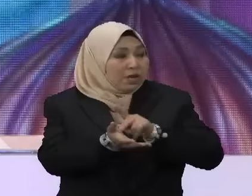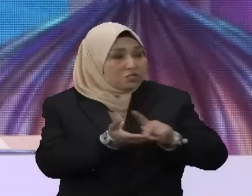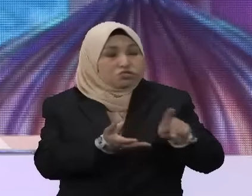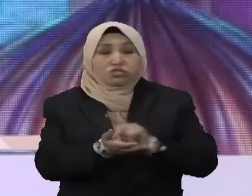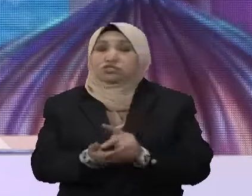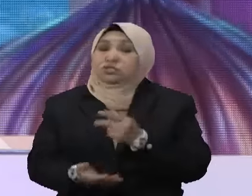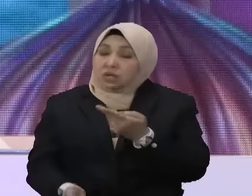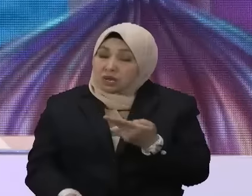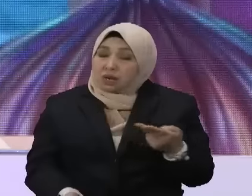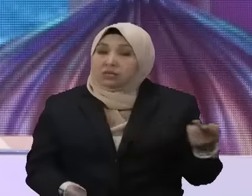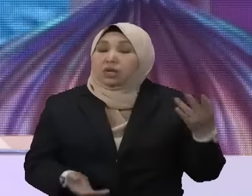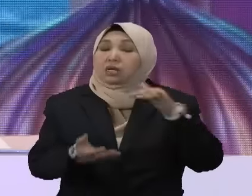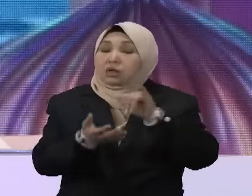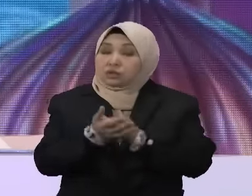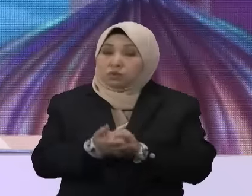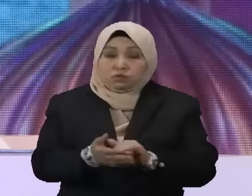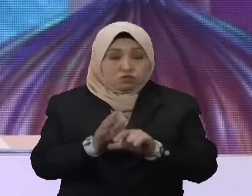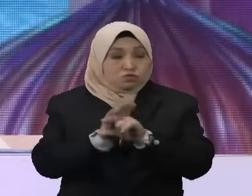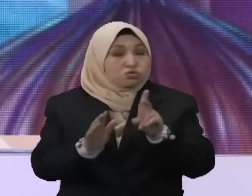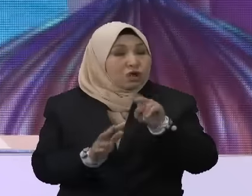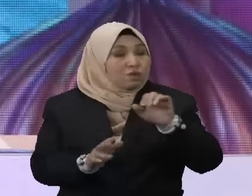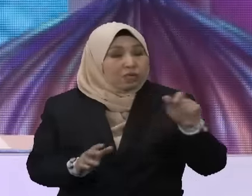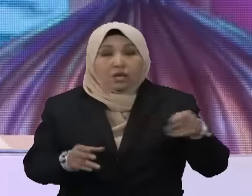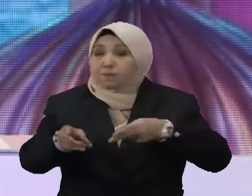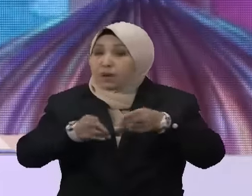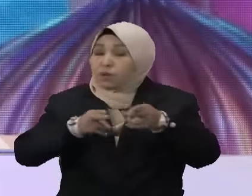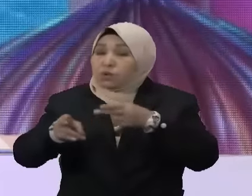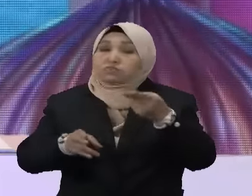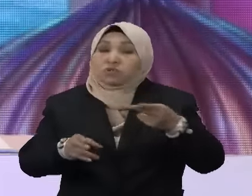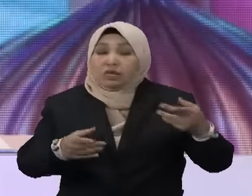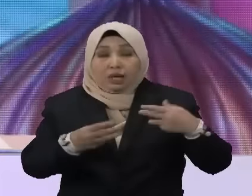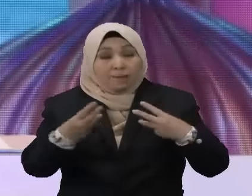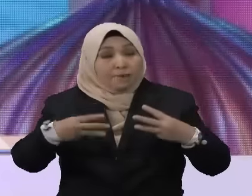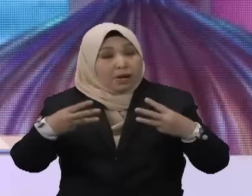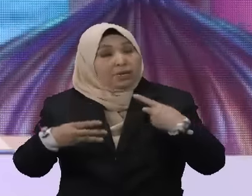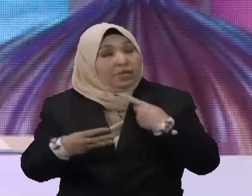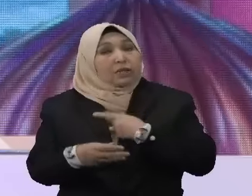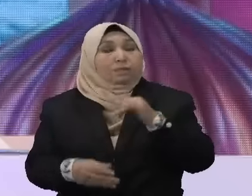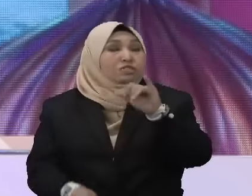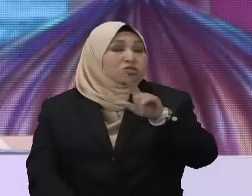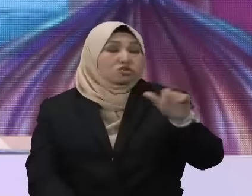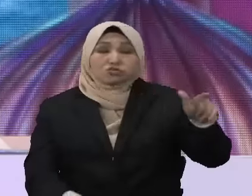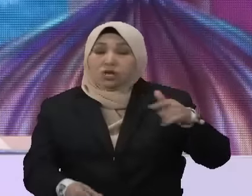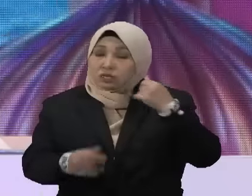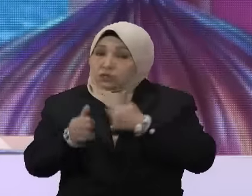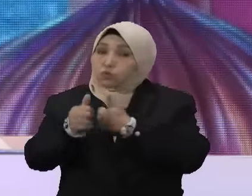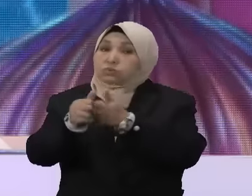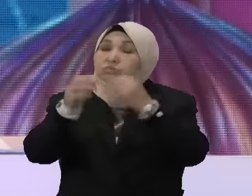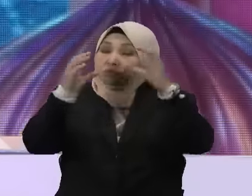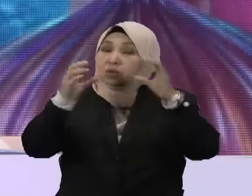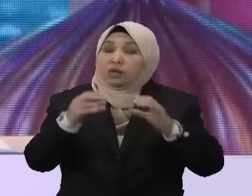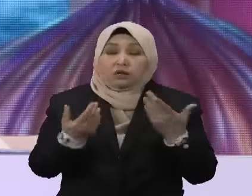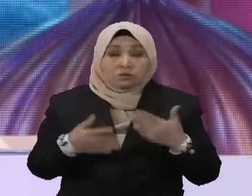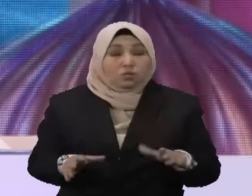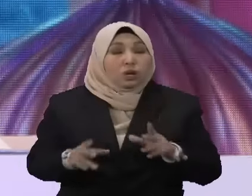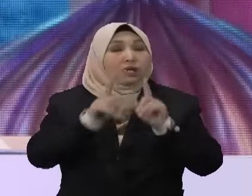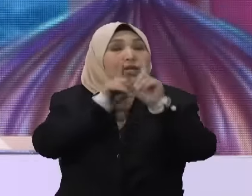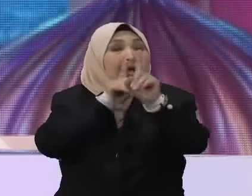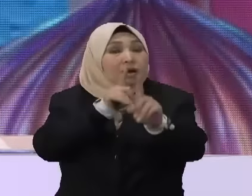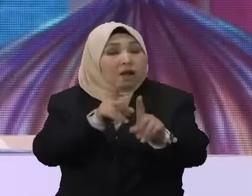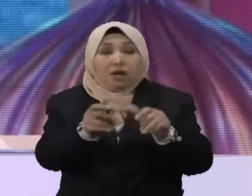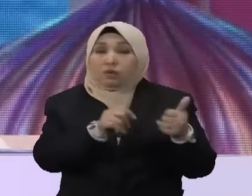kewangan itu, khususnya dalam suratul Anfal, cara untuk menguruskan harta peperangan. Kita kena islah untuk mengikut cara yang telah diarahkan